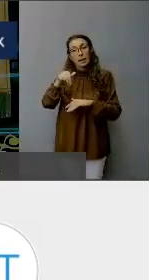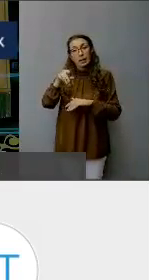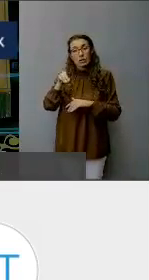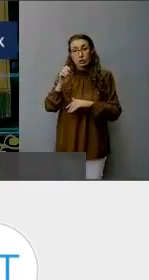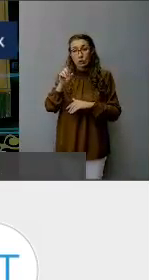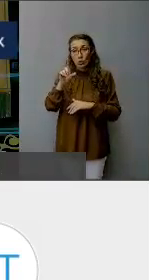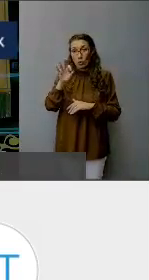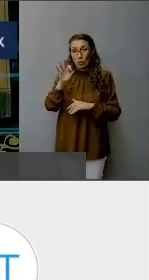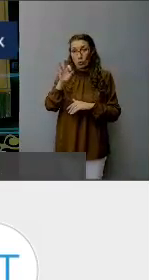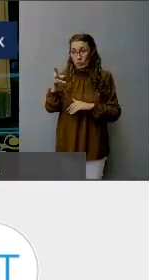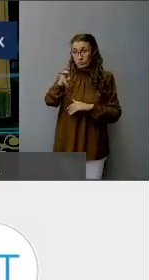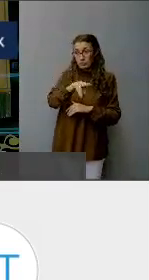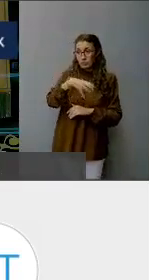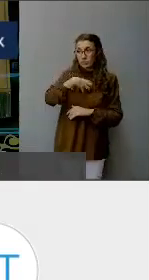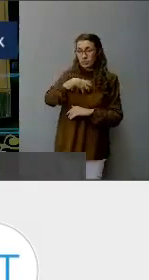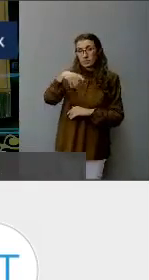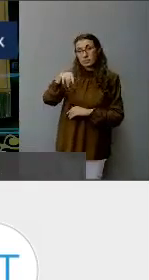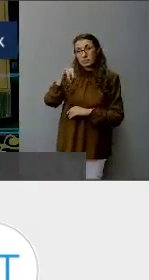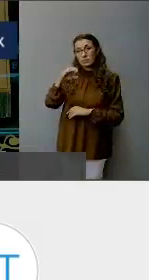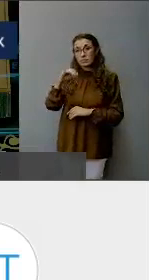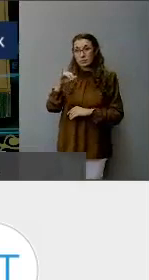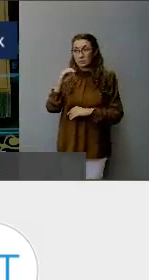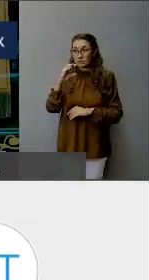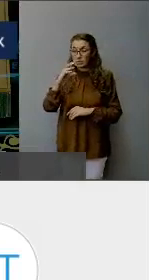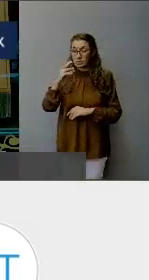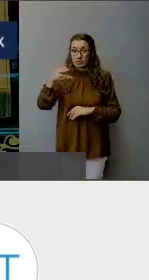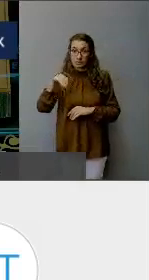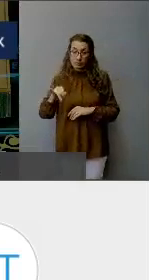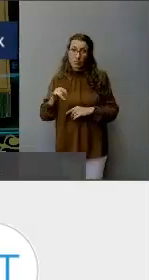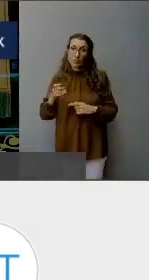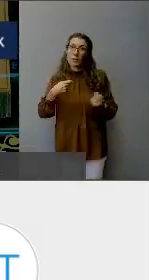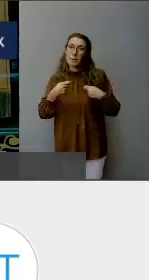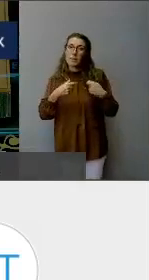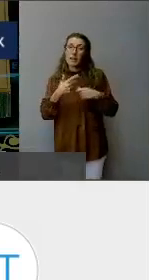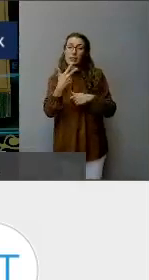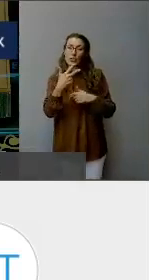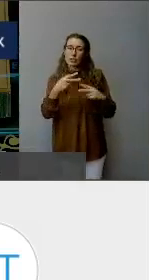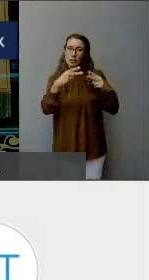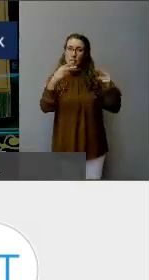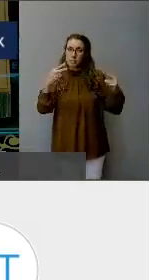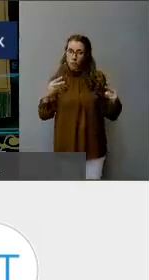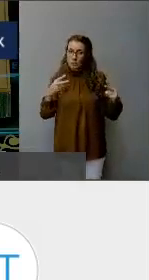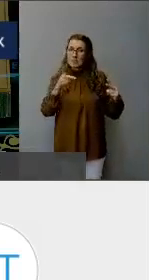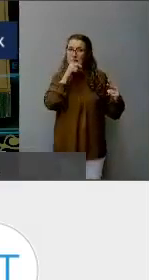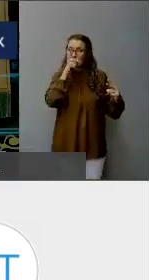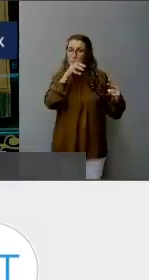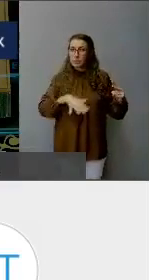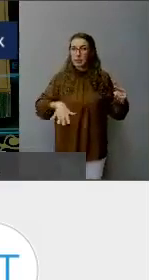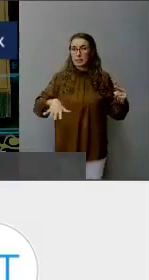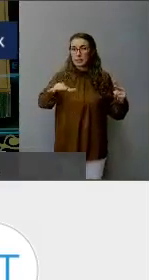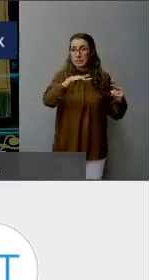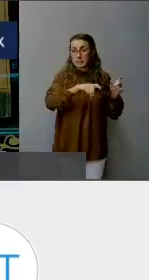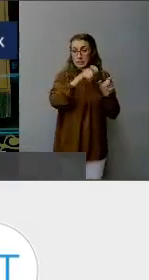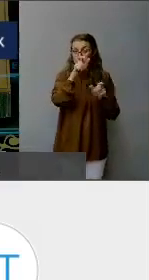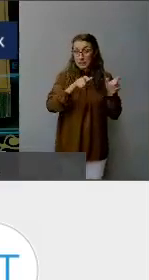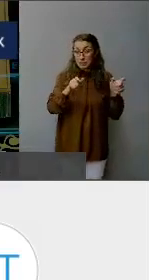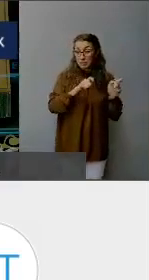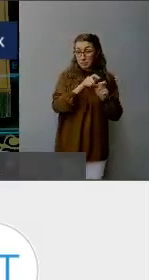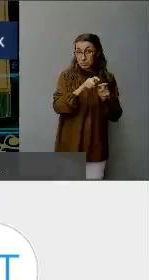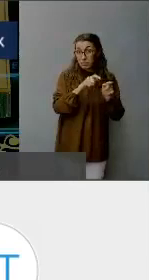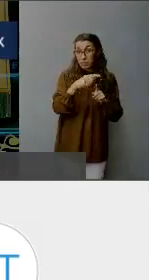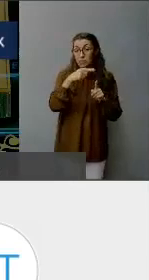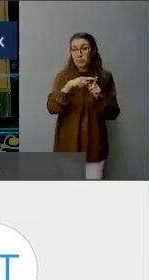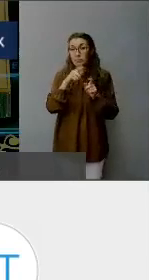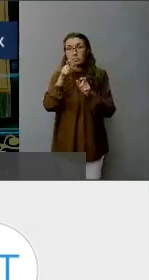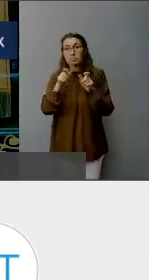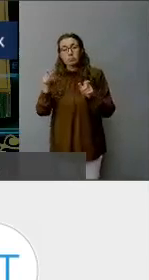ciò che risponde lei assessore giochi mercato a tre punti a sampierdarena operatori residenti continuano a lamentare la lentezza